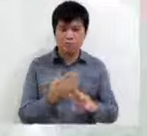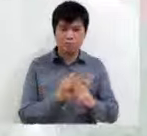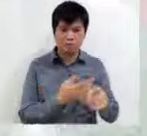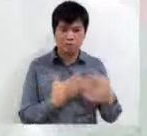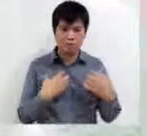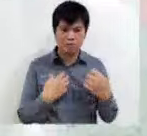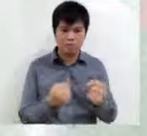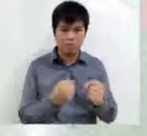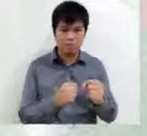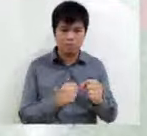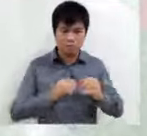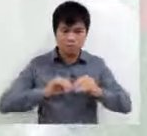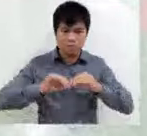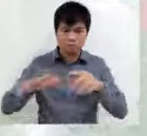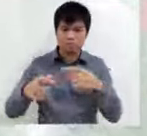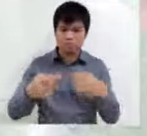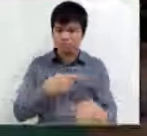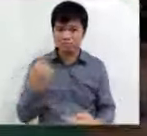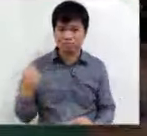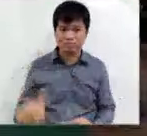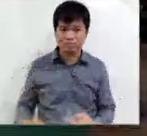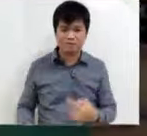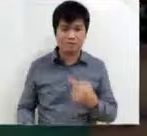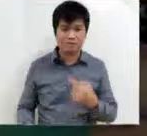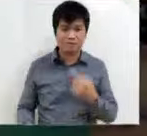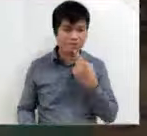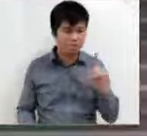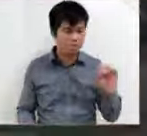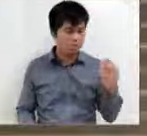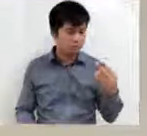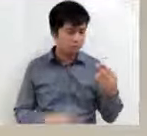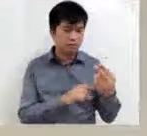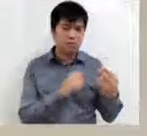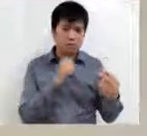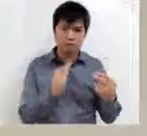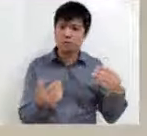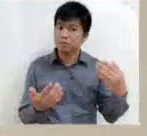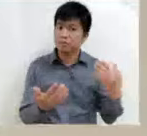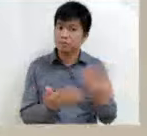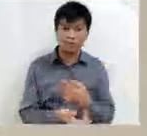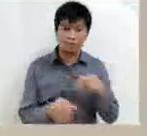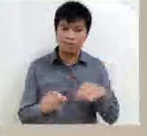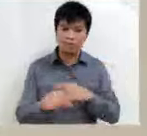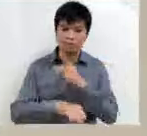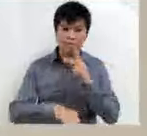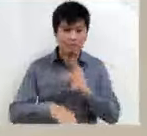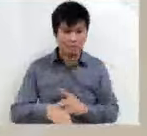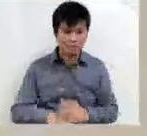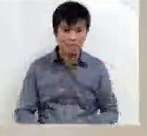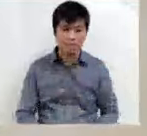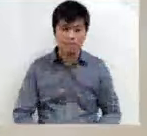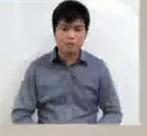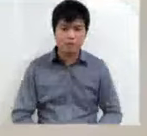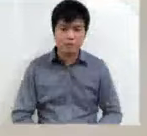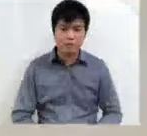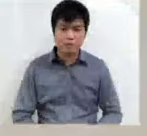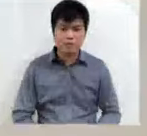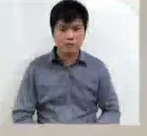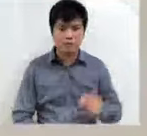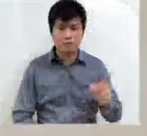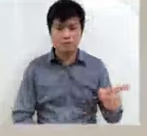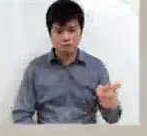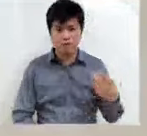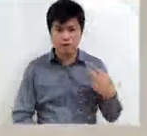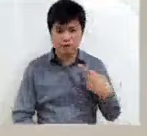sa Department of Health ay hindi naman na bago sa ating bansa. It's been there except that men are